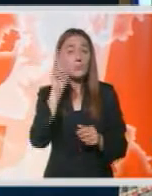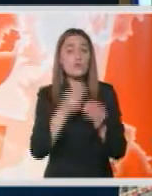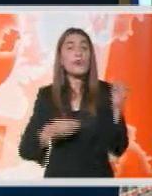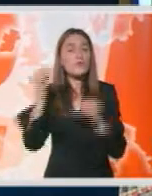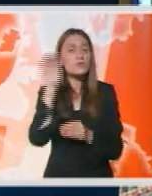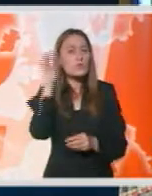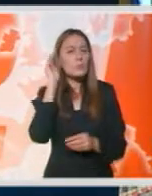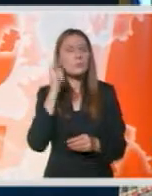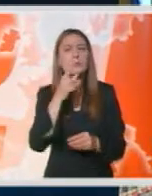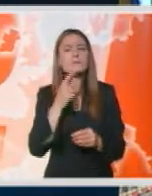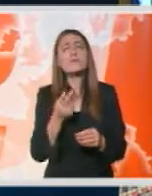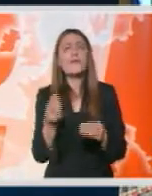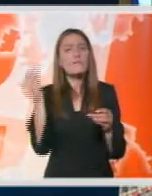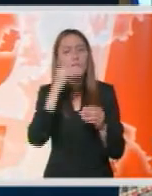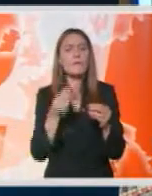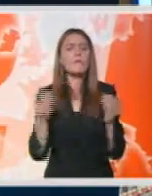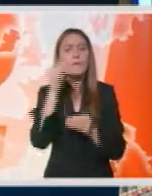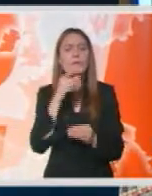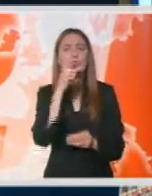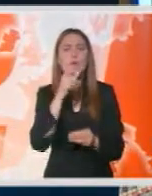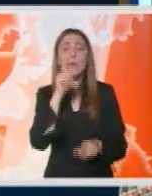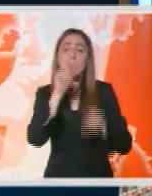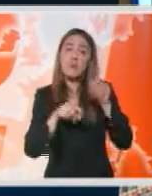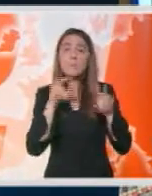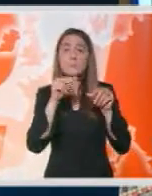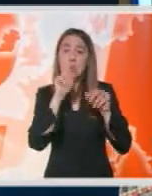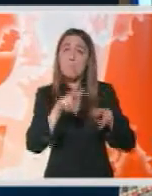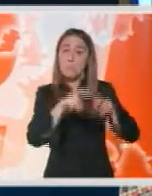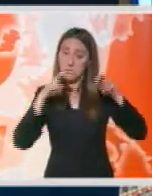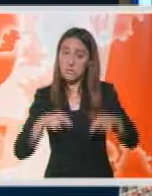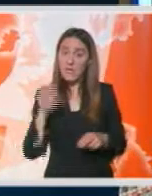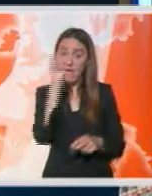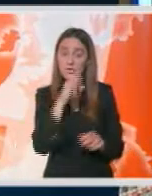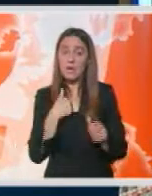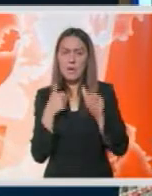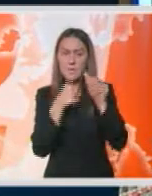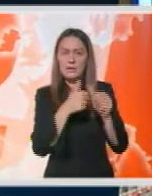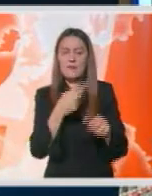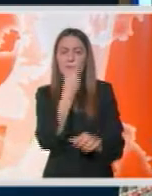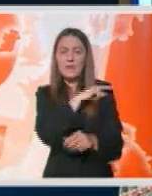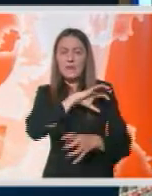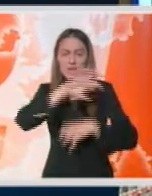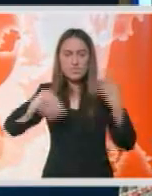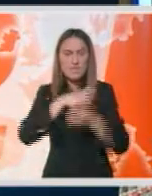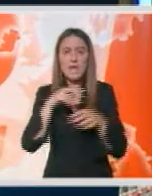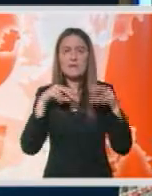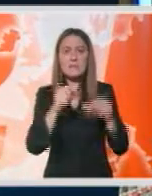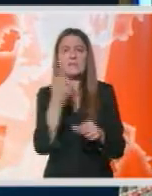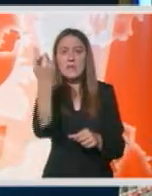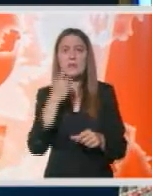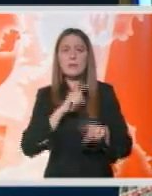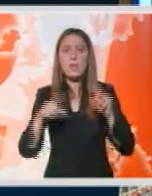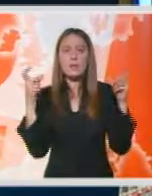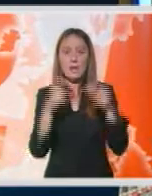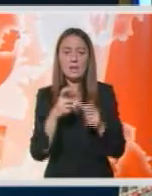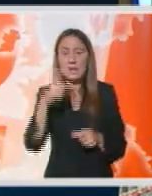sve prisutnim nagađanjima da bi pojedine zemlje mogle da istupe iz eurozone. Pratimo i generalni štrajk u Grčkoj, zemlji uzročniku krize.